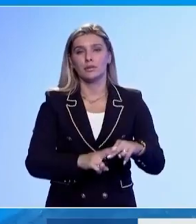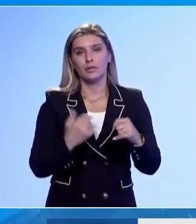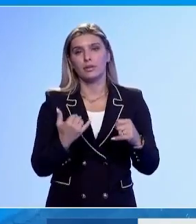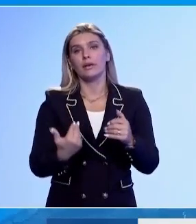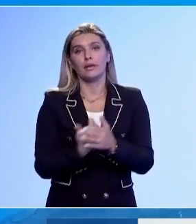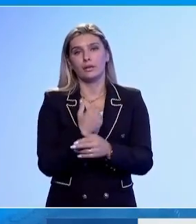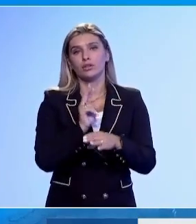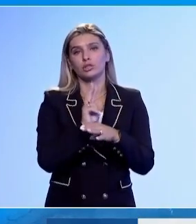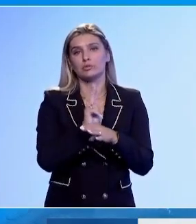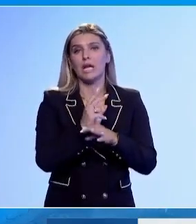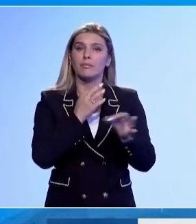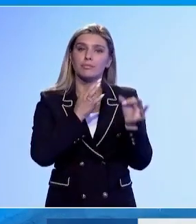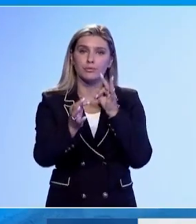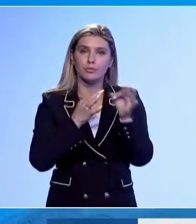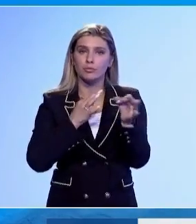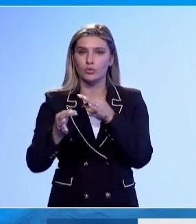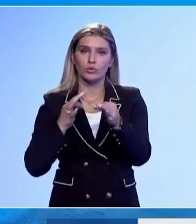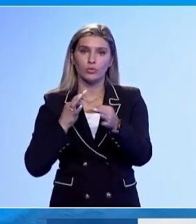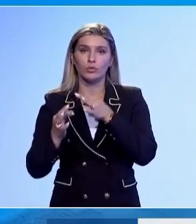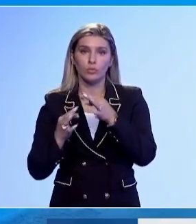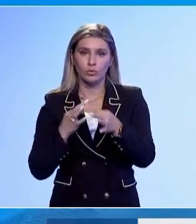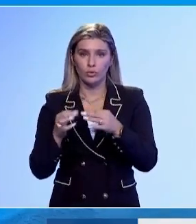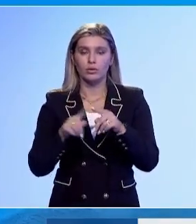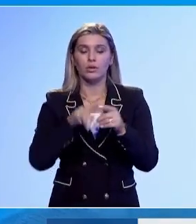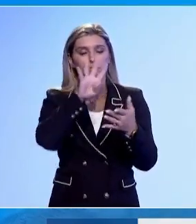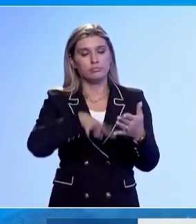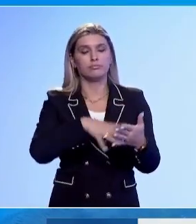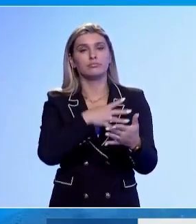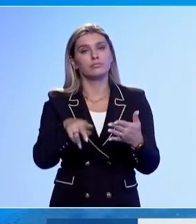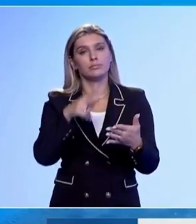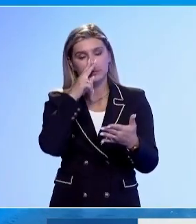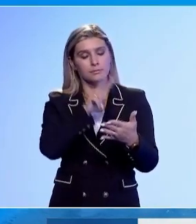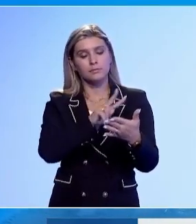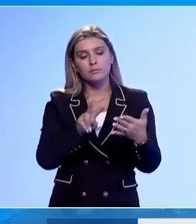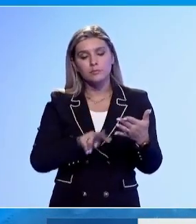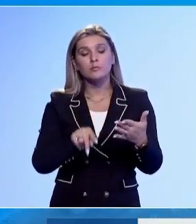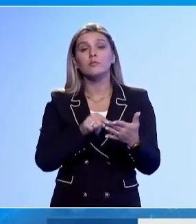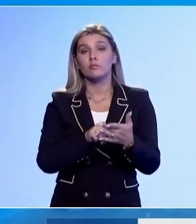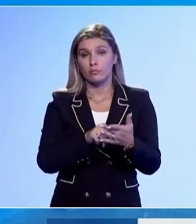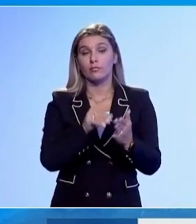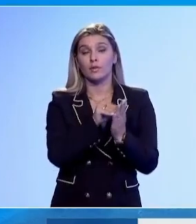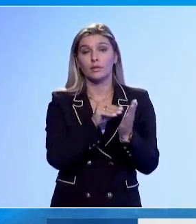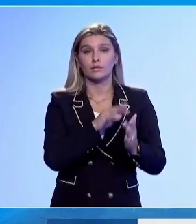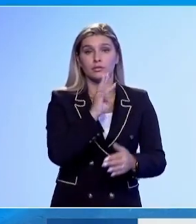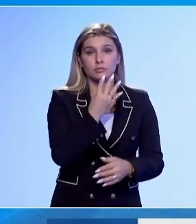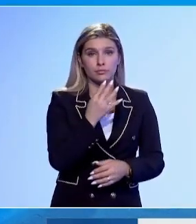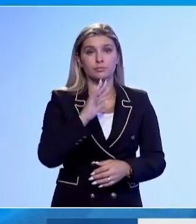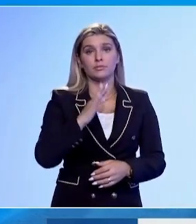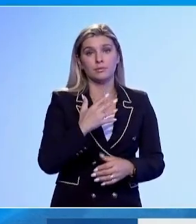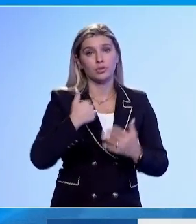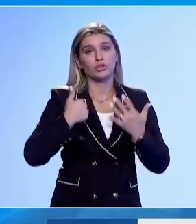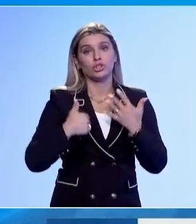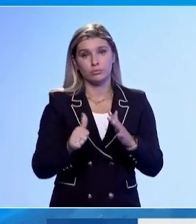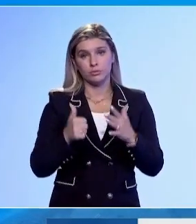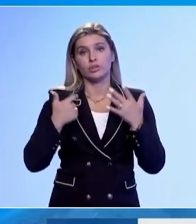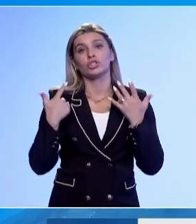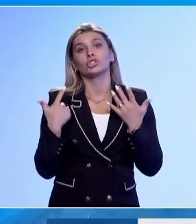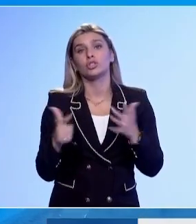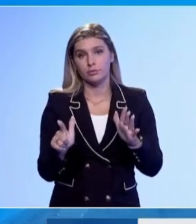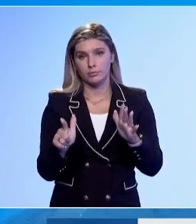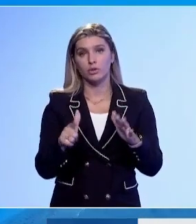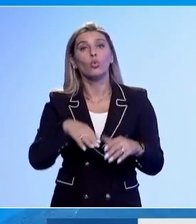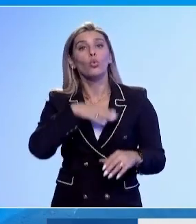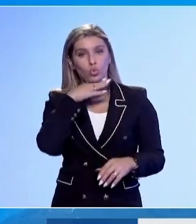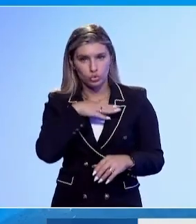ndaj ishkrerve të UÇK-s, si pas kalendarit, parashihet të mbahet nga datat 14, 15, 16 dhe 17